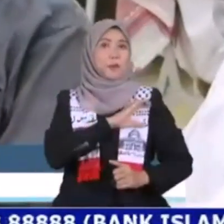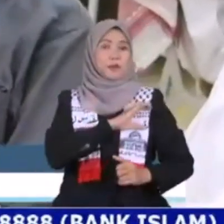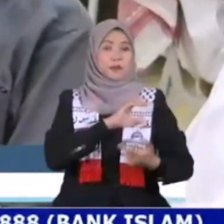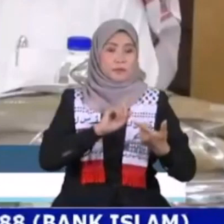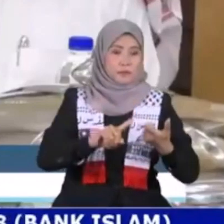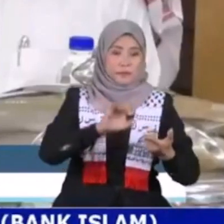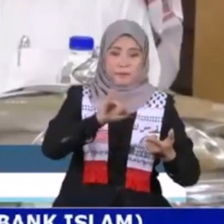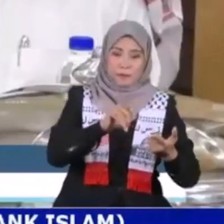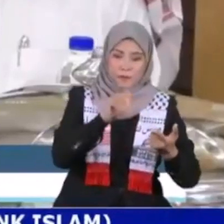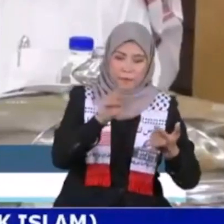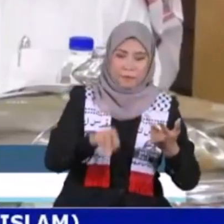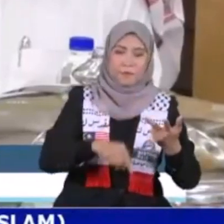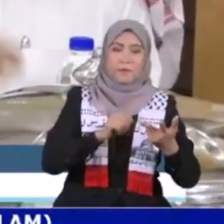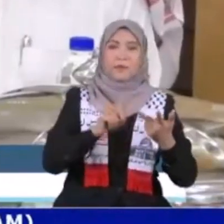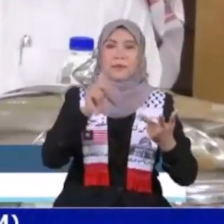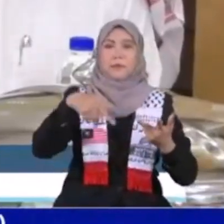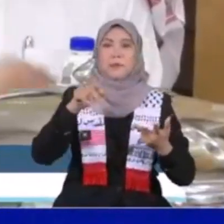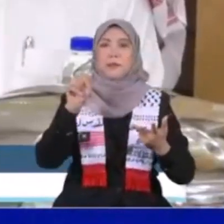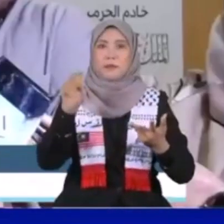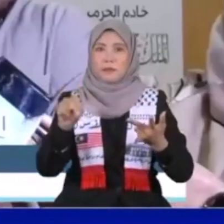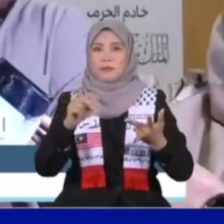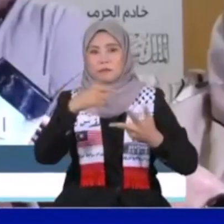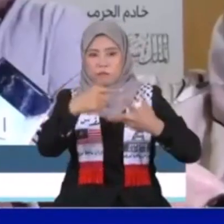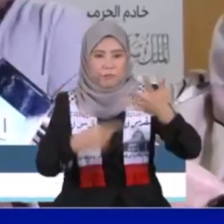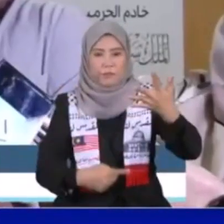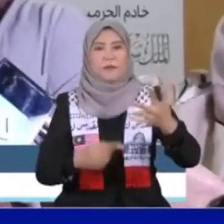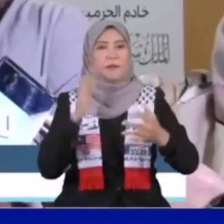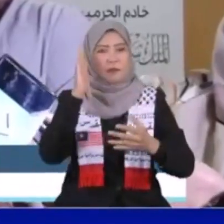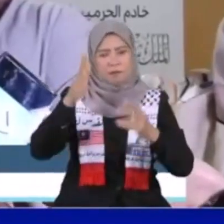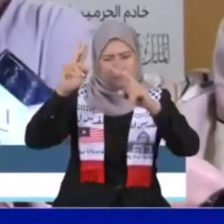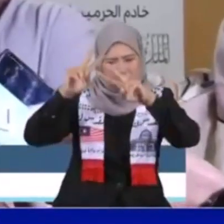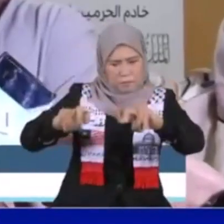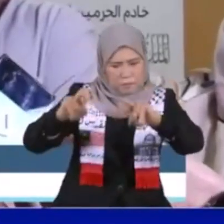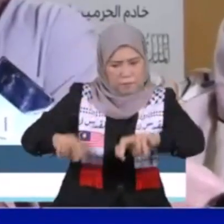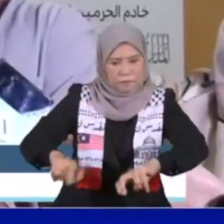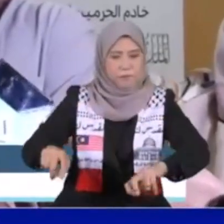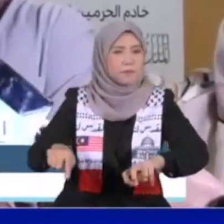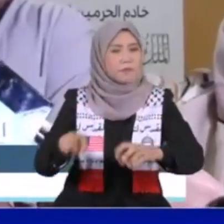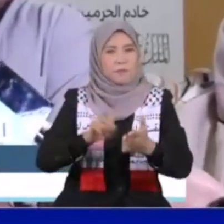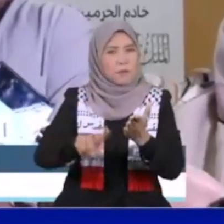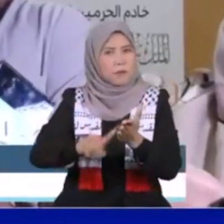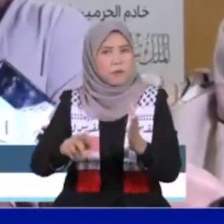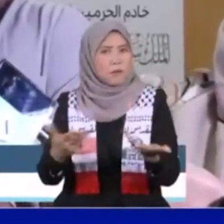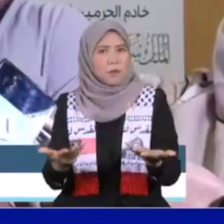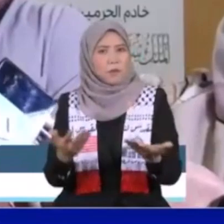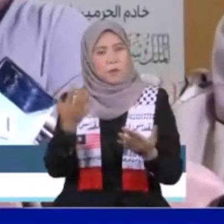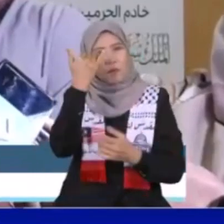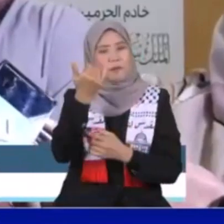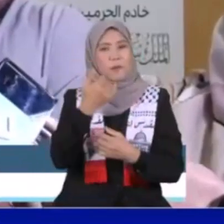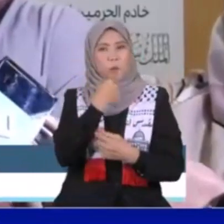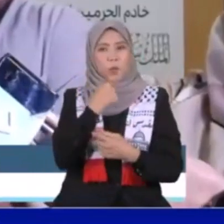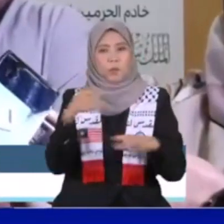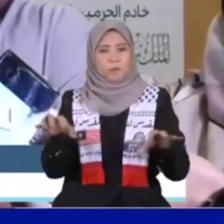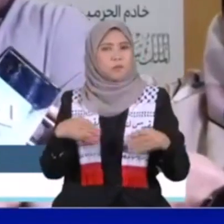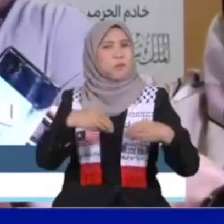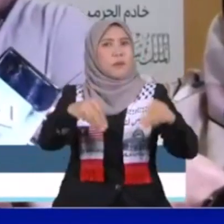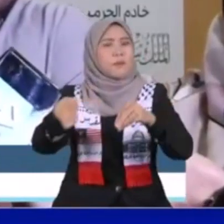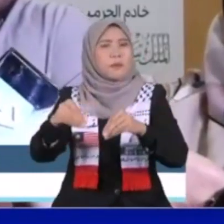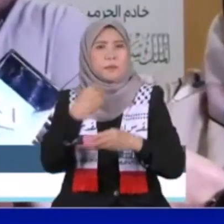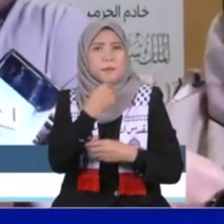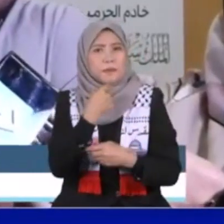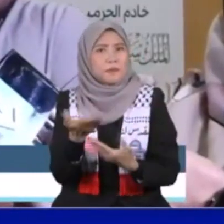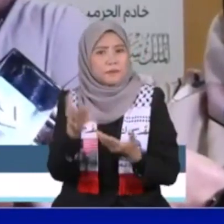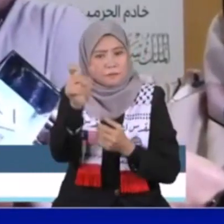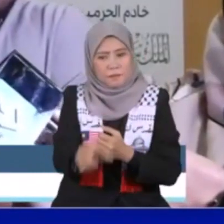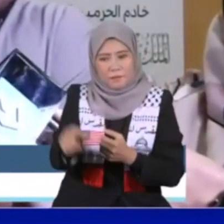jakim pihak kpdn HP untuk jalankan siasatan yang rapi kenal pasti ya punca Siapa yang buat benda ni dan apa